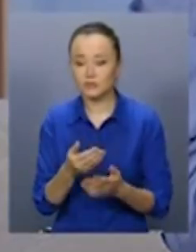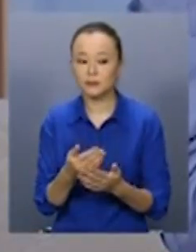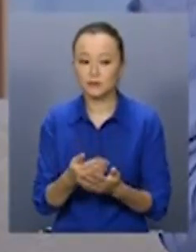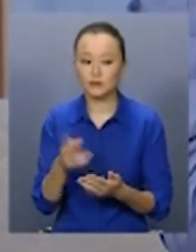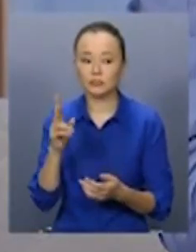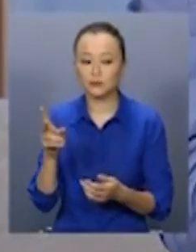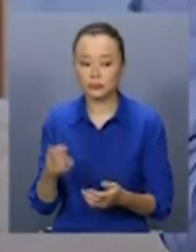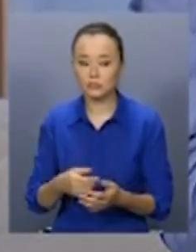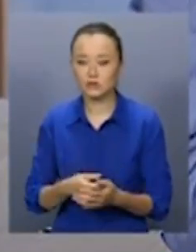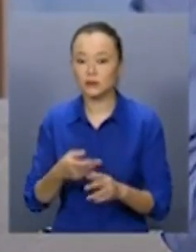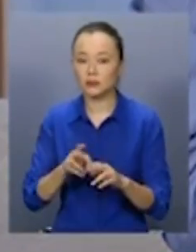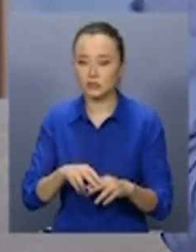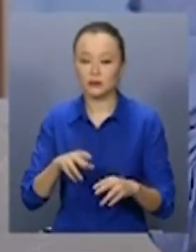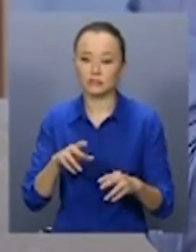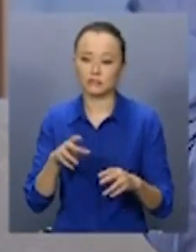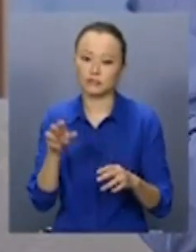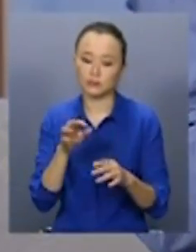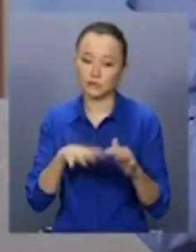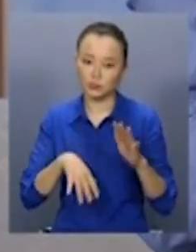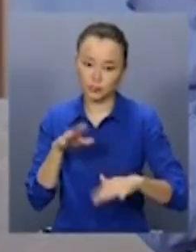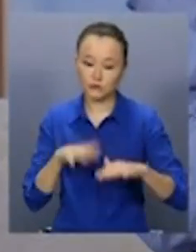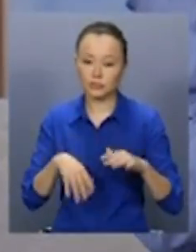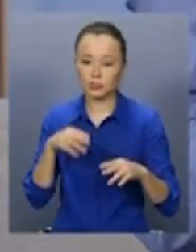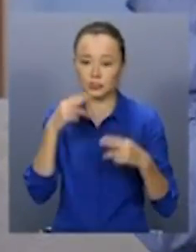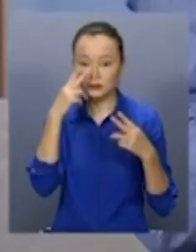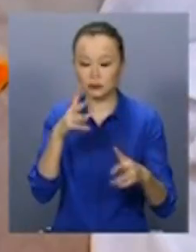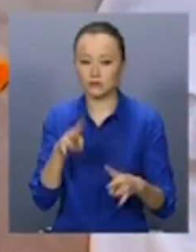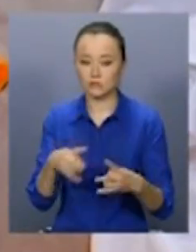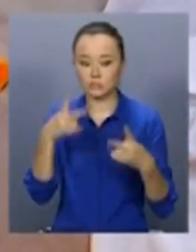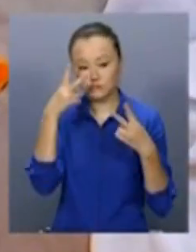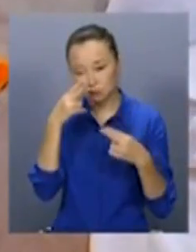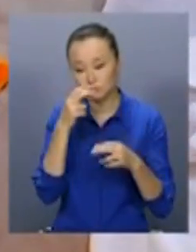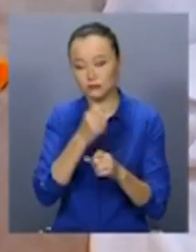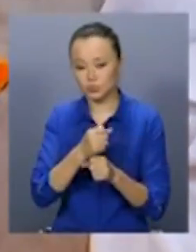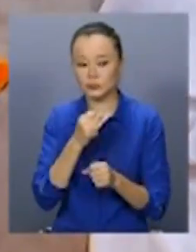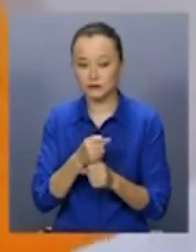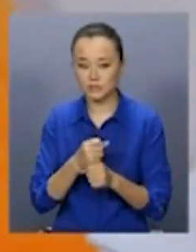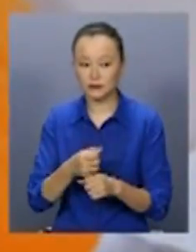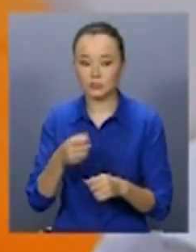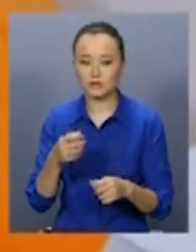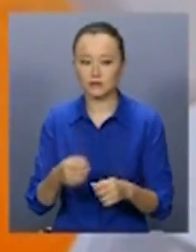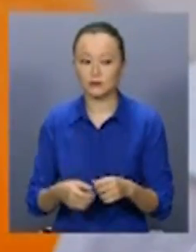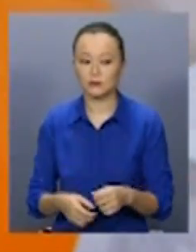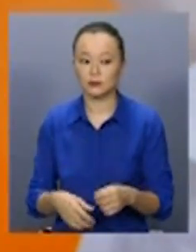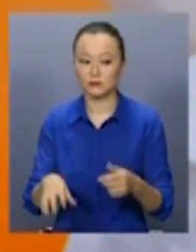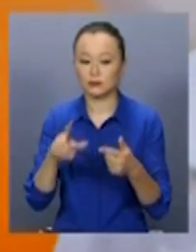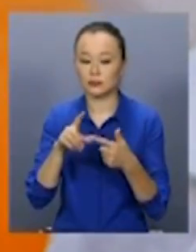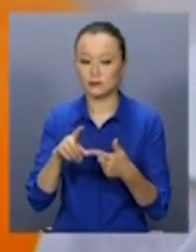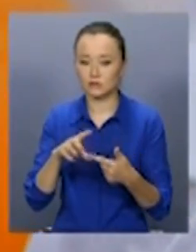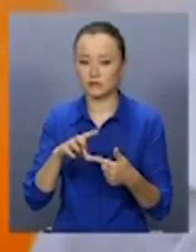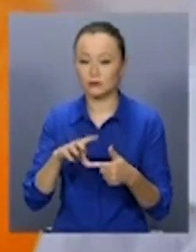деген сияқты. Ал мына саусақпен ол көзді ашпай ақ бүйтіп жасай беруге болады екен. Бұл бірінші жаттығу былай. Оң қолдың бас